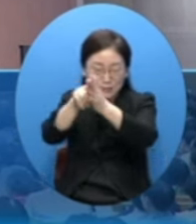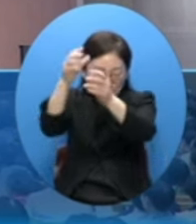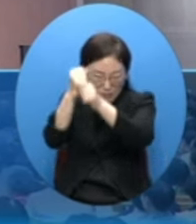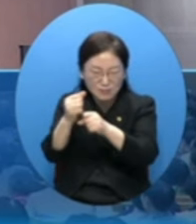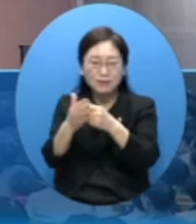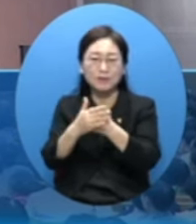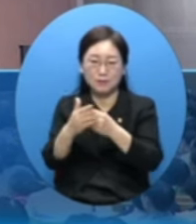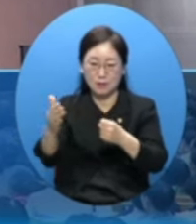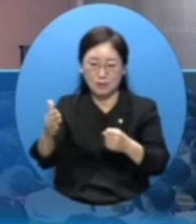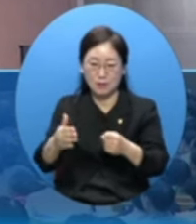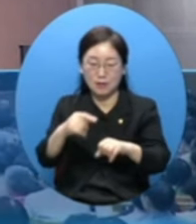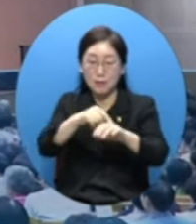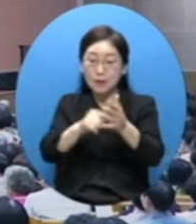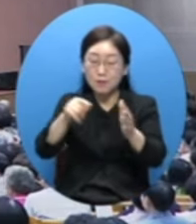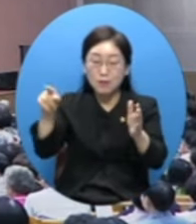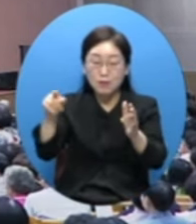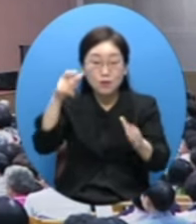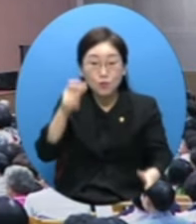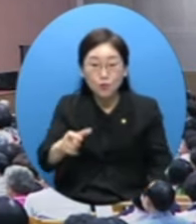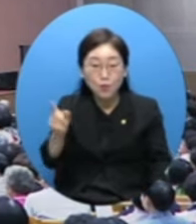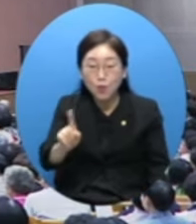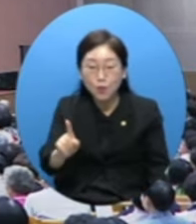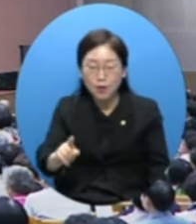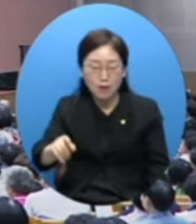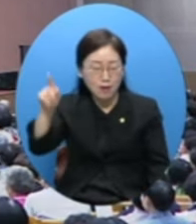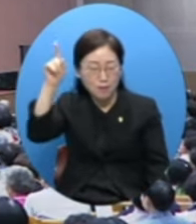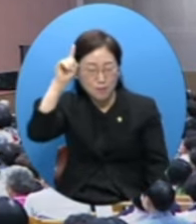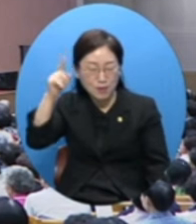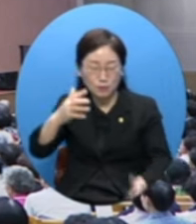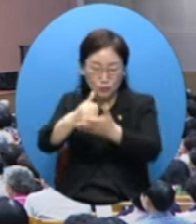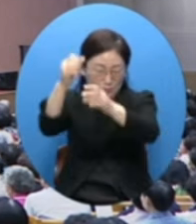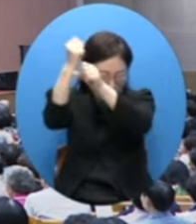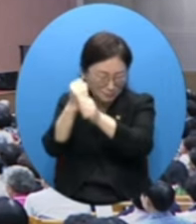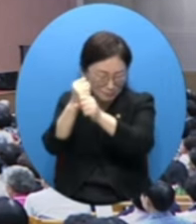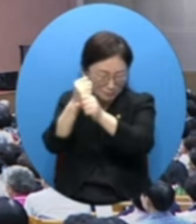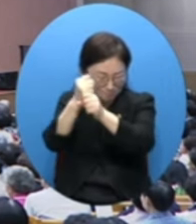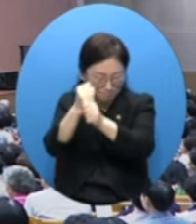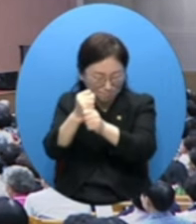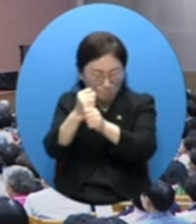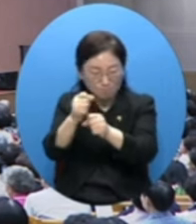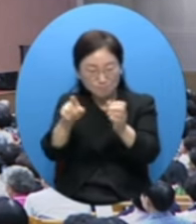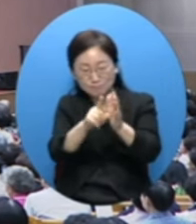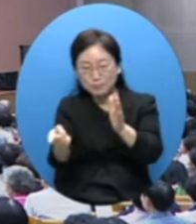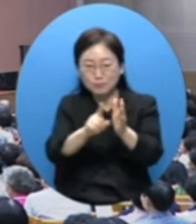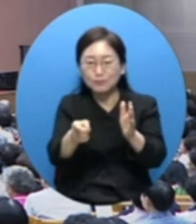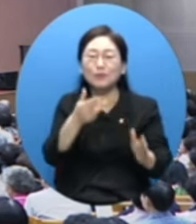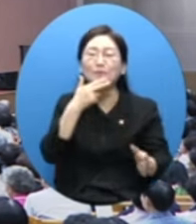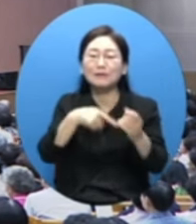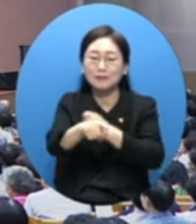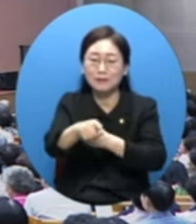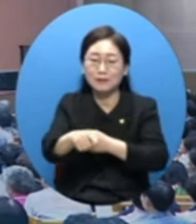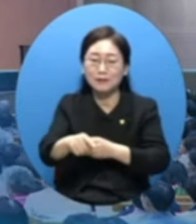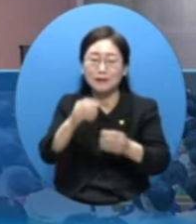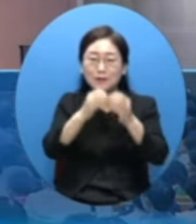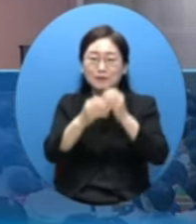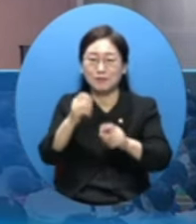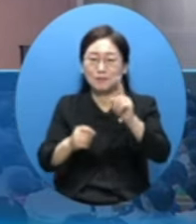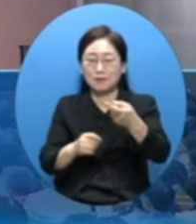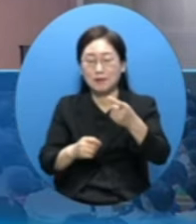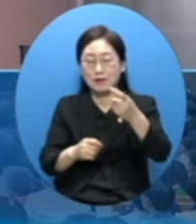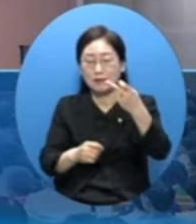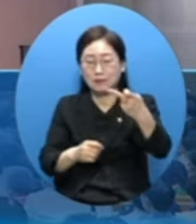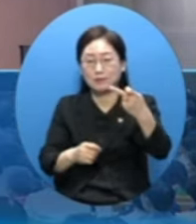심지가 견고하다는 것은 전적으로 주님만 믿고 의지하고 흔들리지 않는 믿음으로 살아는 것을 말씀합니다 시편 120편